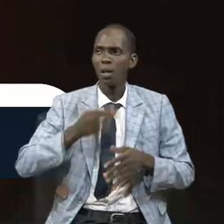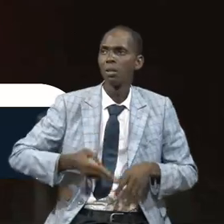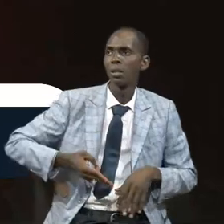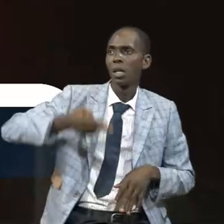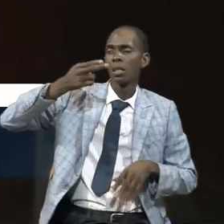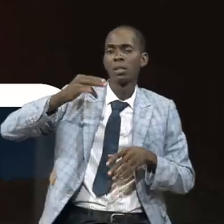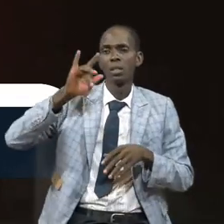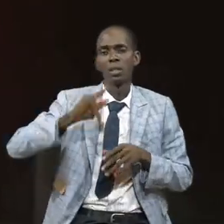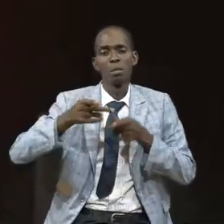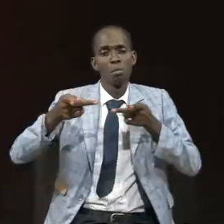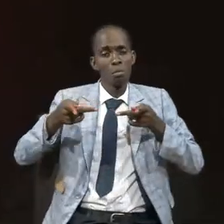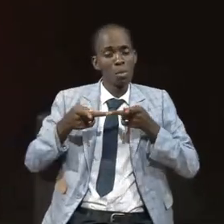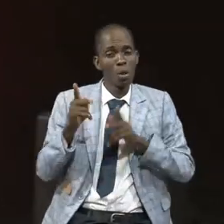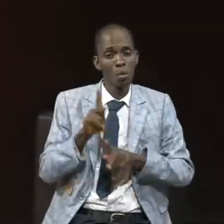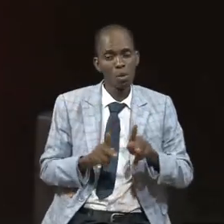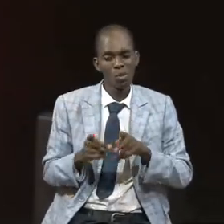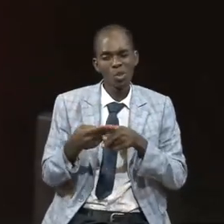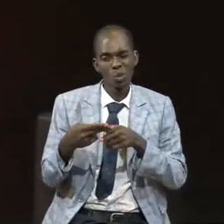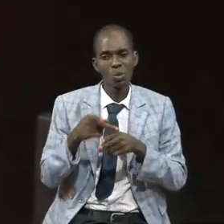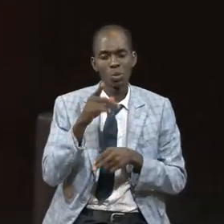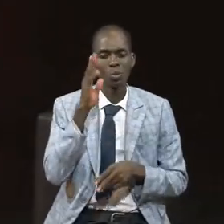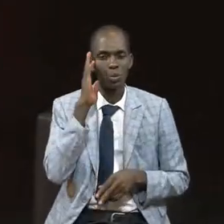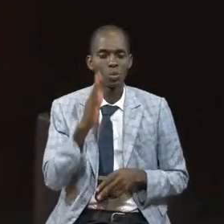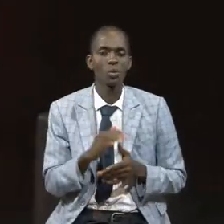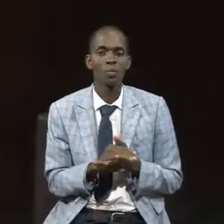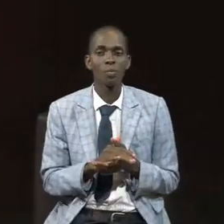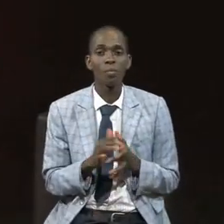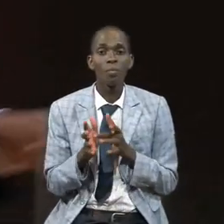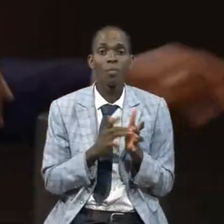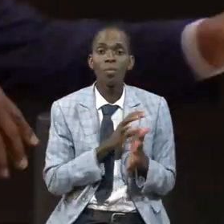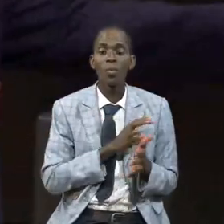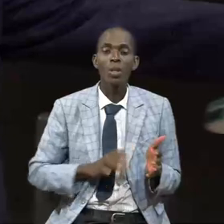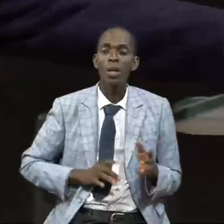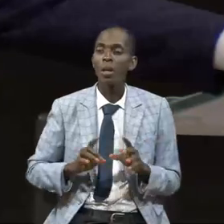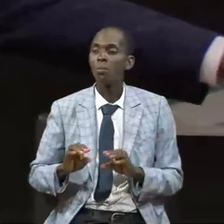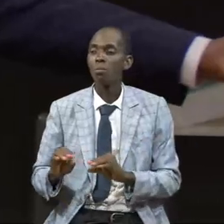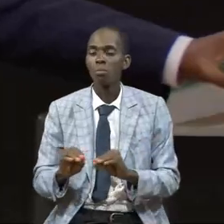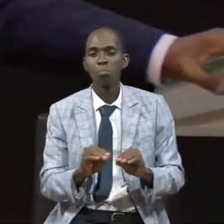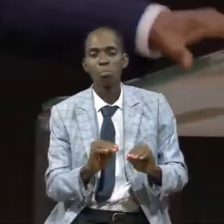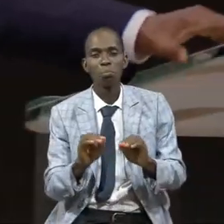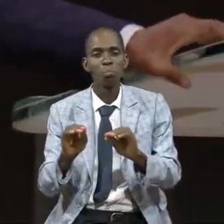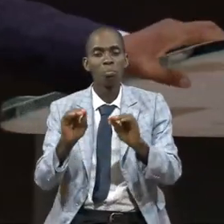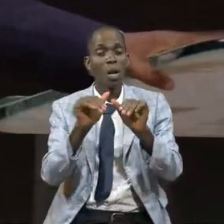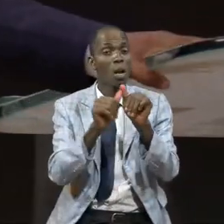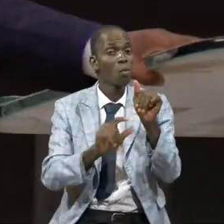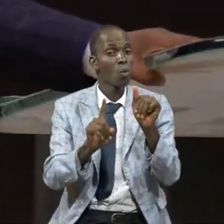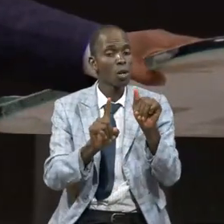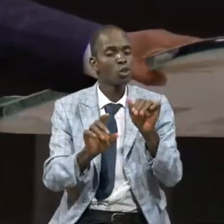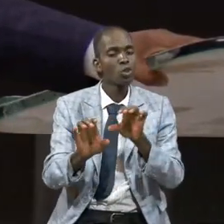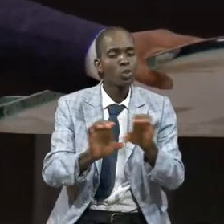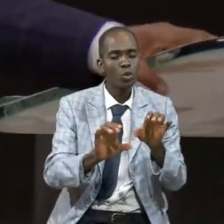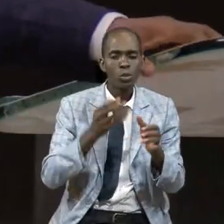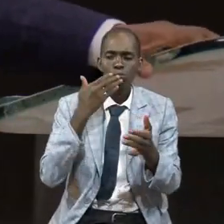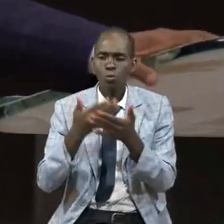votre vie chrétienne, bientôt, vous en ferez l'expérience. Jésus-Christ, il allait faisant du